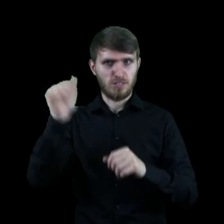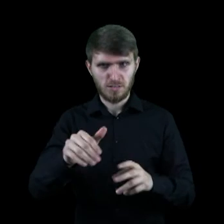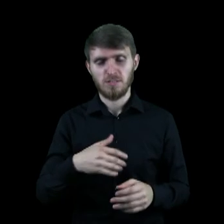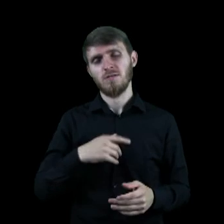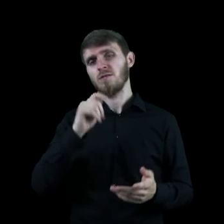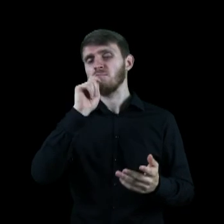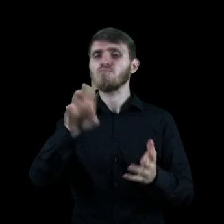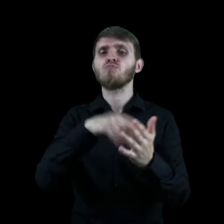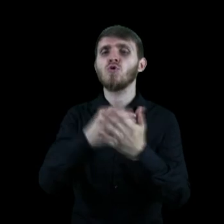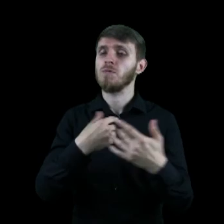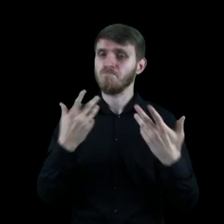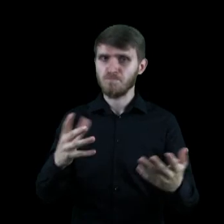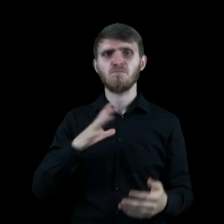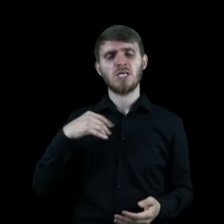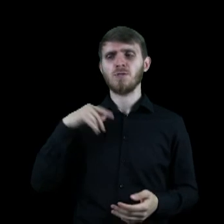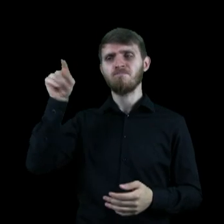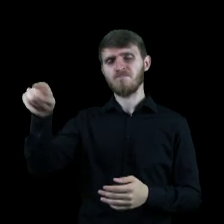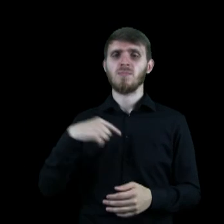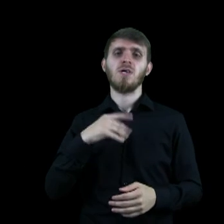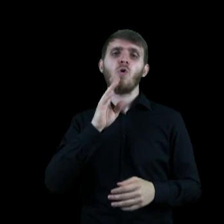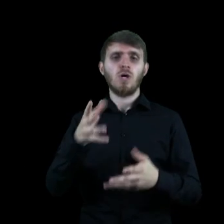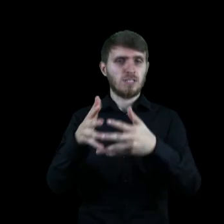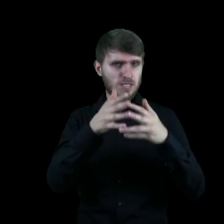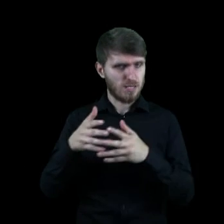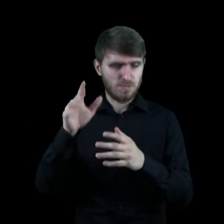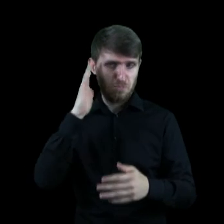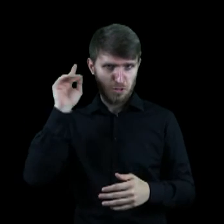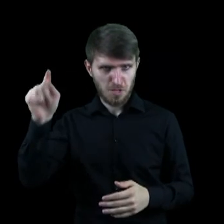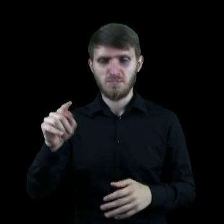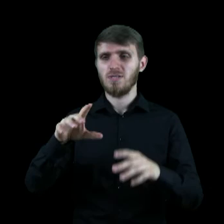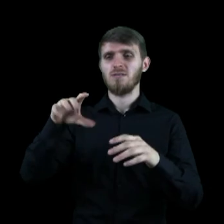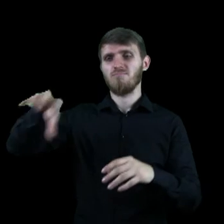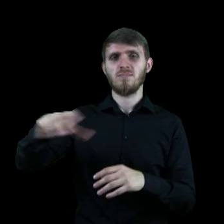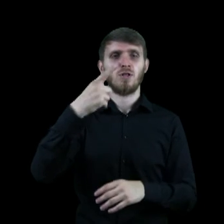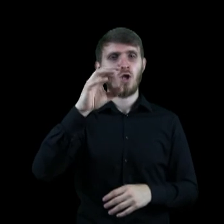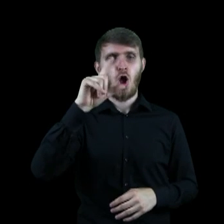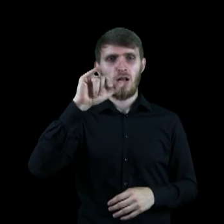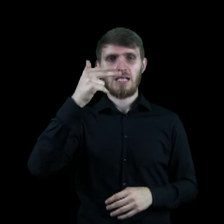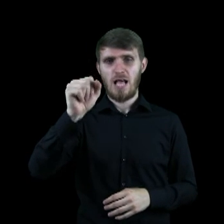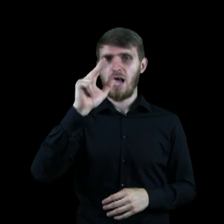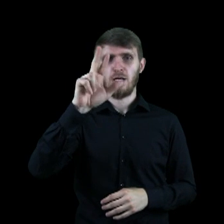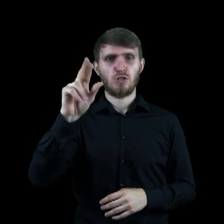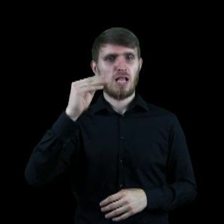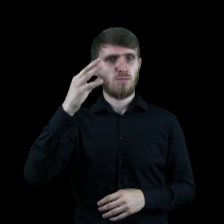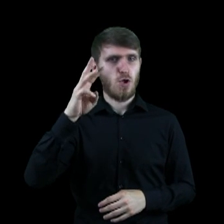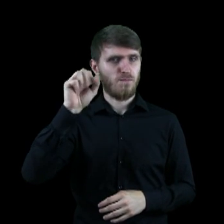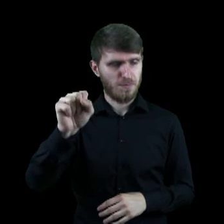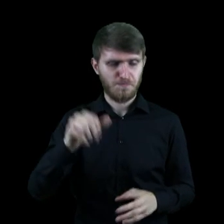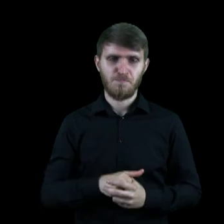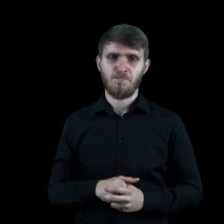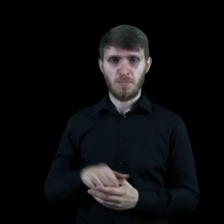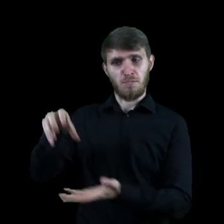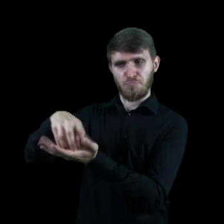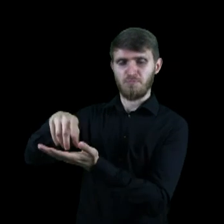600 tysięcy złotych w złotówkach z roku pierwszego. Podam przykład. Powiedzmy, że